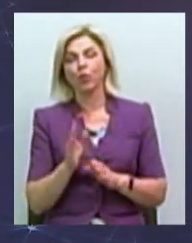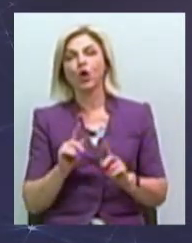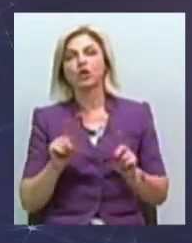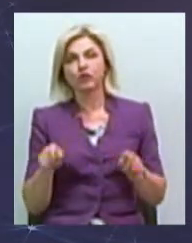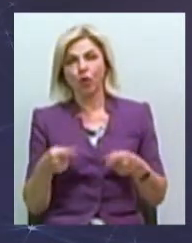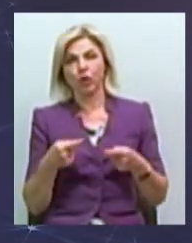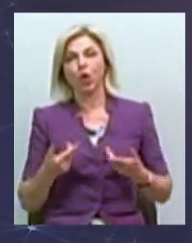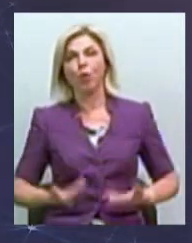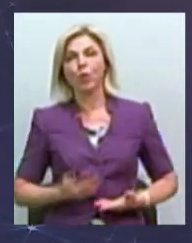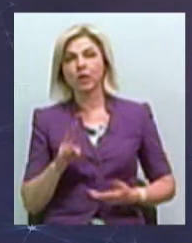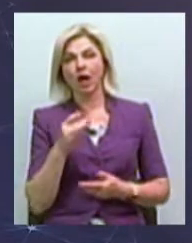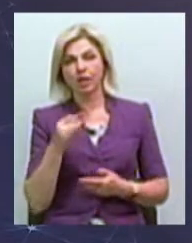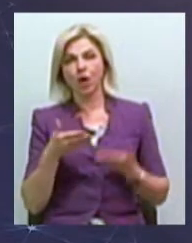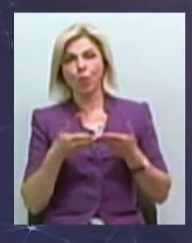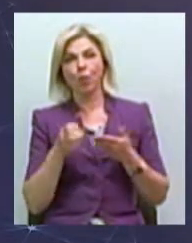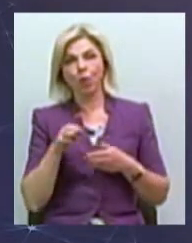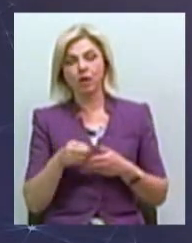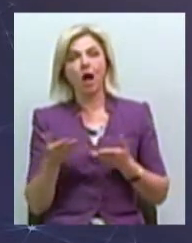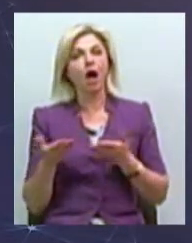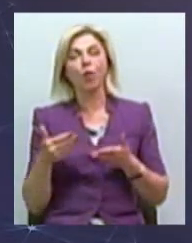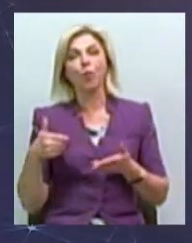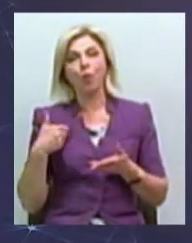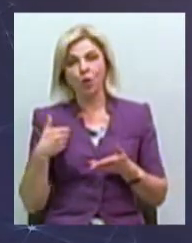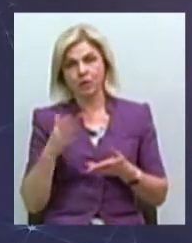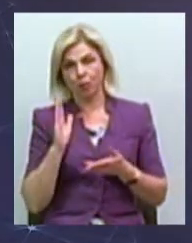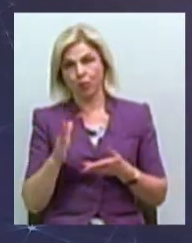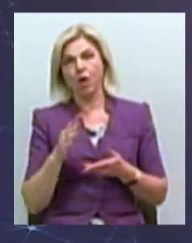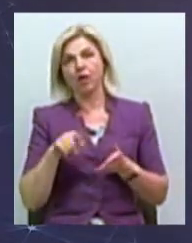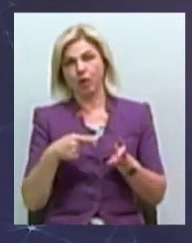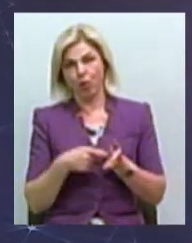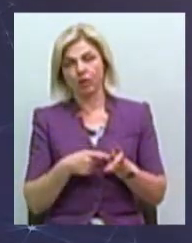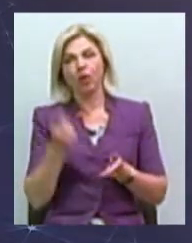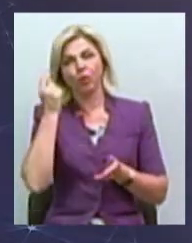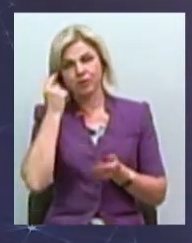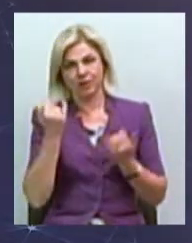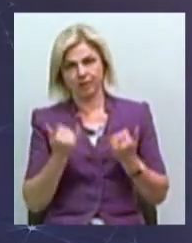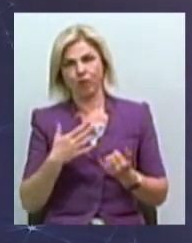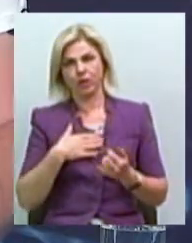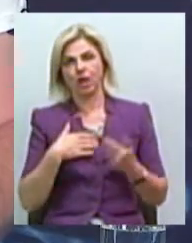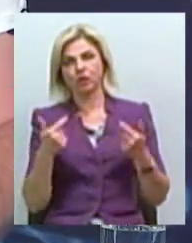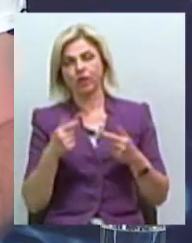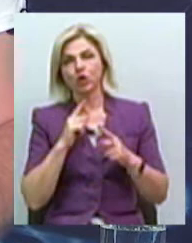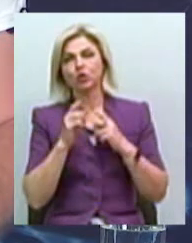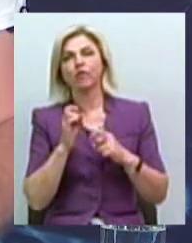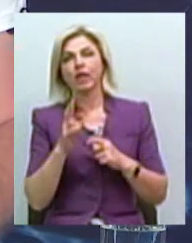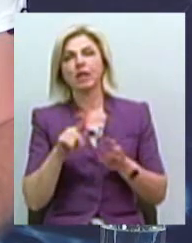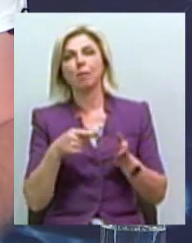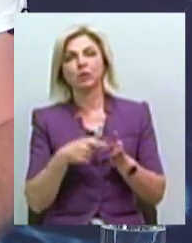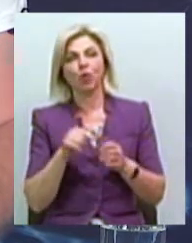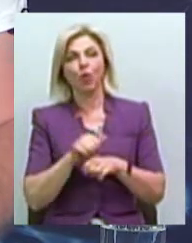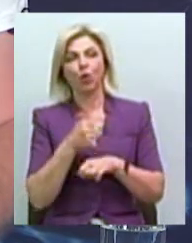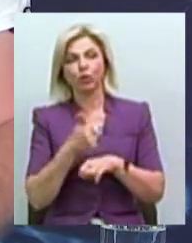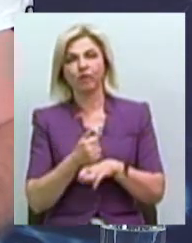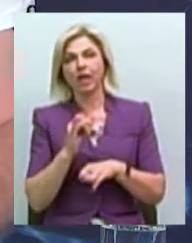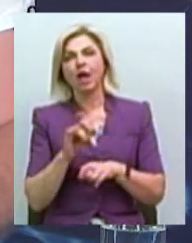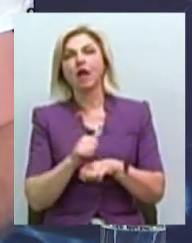та яку користь він принесе громаді, ми говоримо сьогодні з Едуардом Волошиновичем, радником Миколаївського міського голови та головою робочої